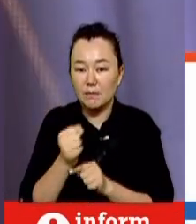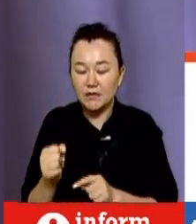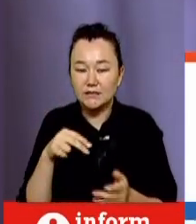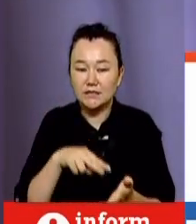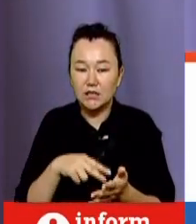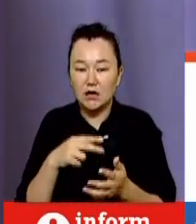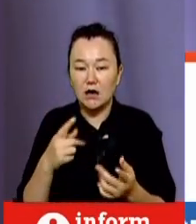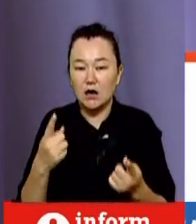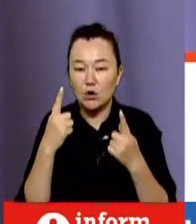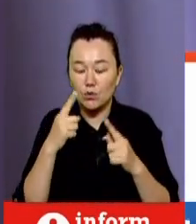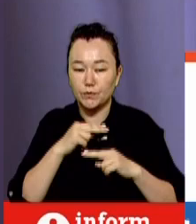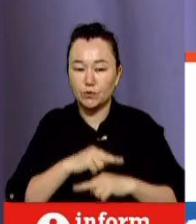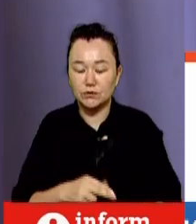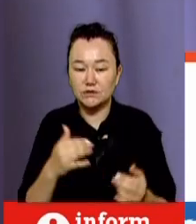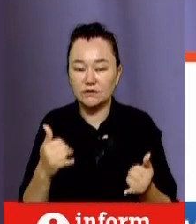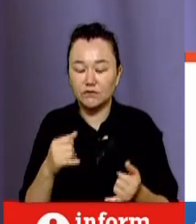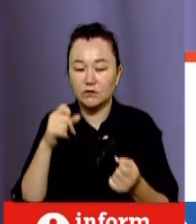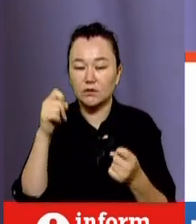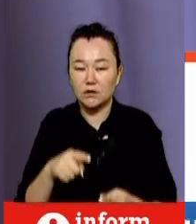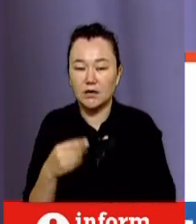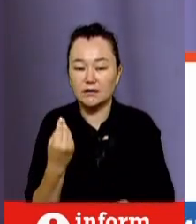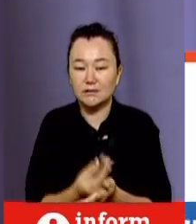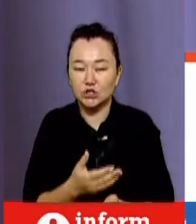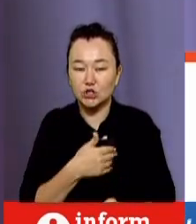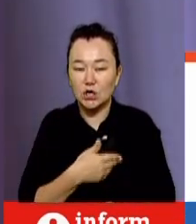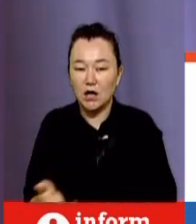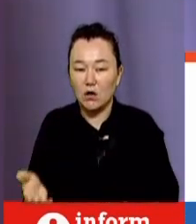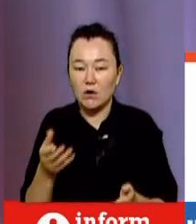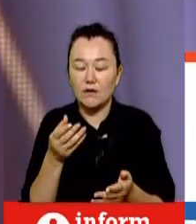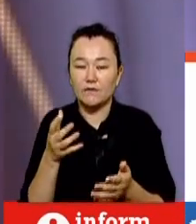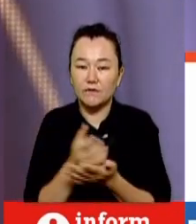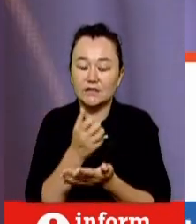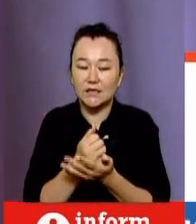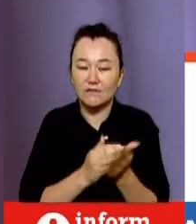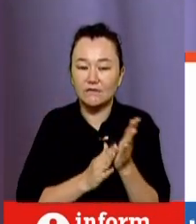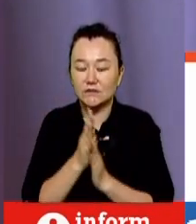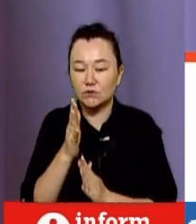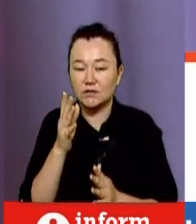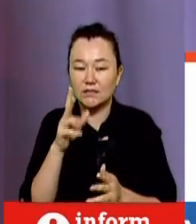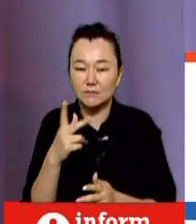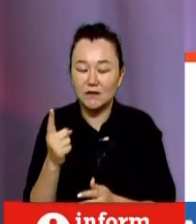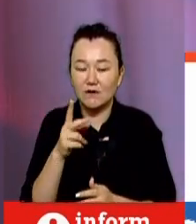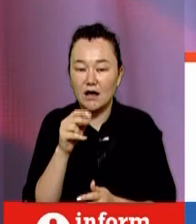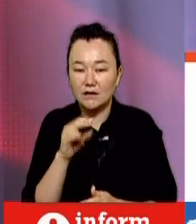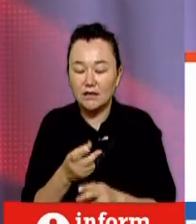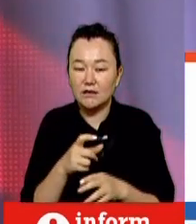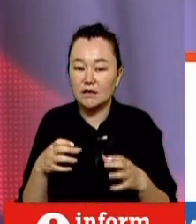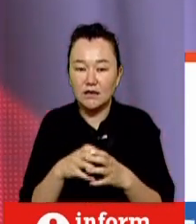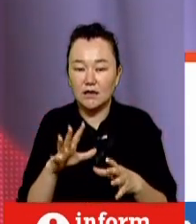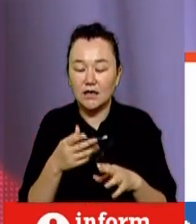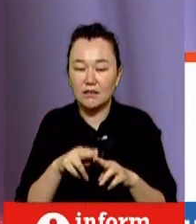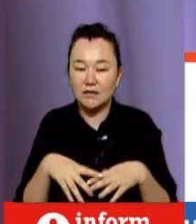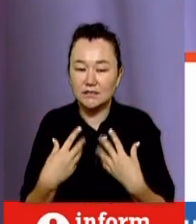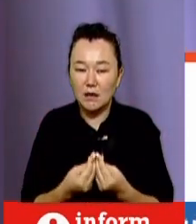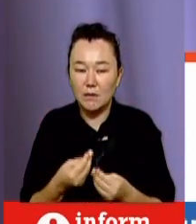стоит огромный труд сегодня его по достоинству ценили Желаю вам достигать высот 31 канал это не коллектив это семья